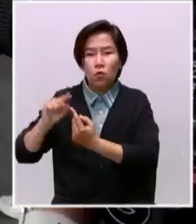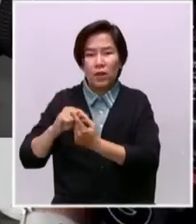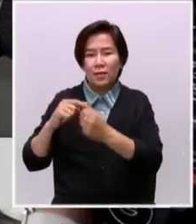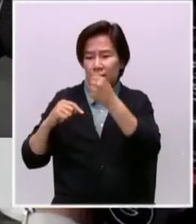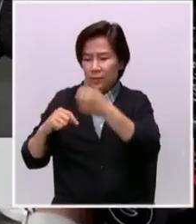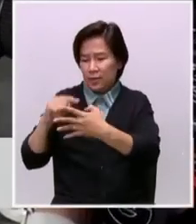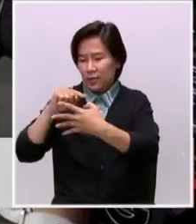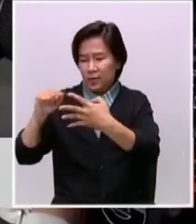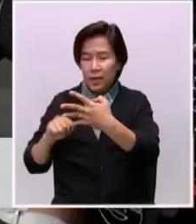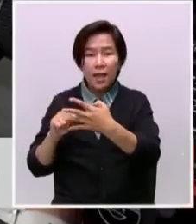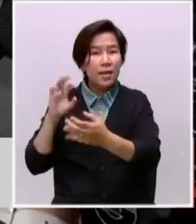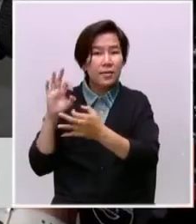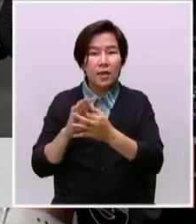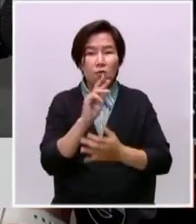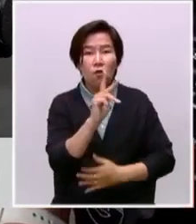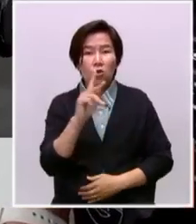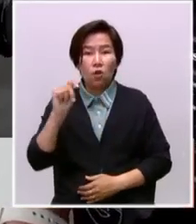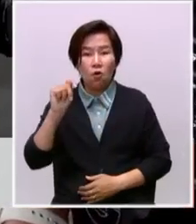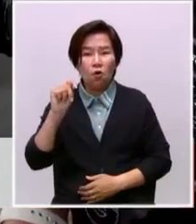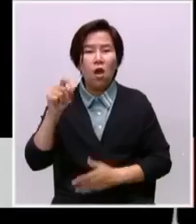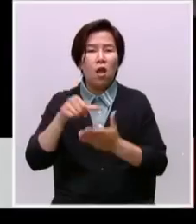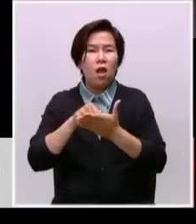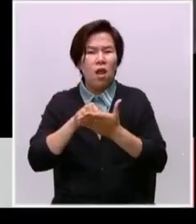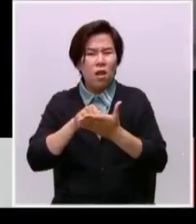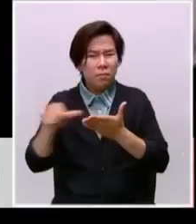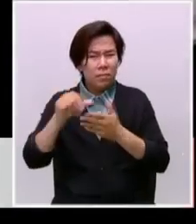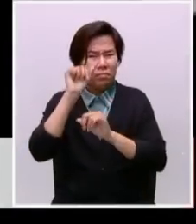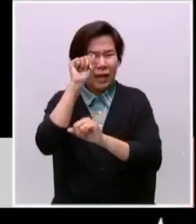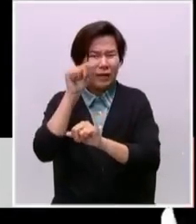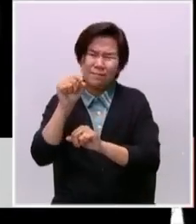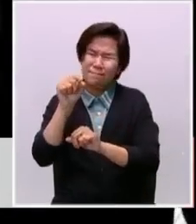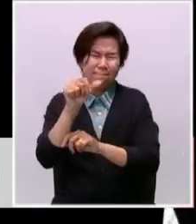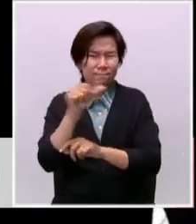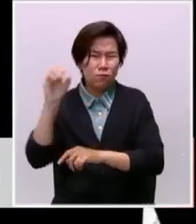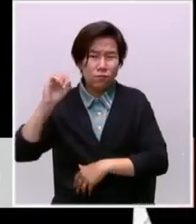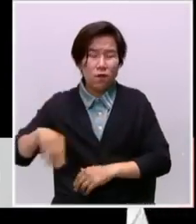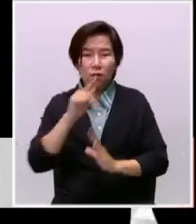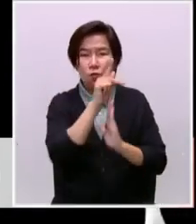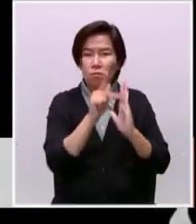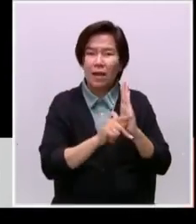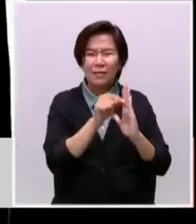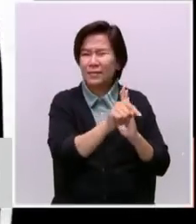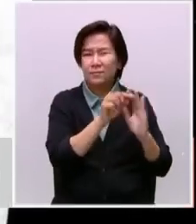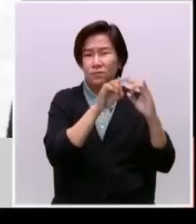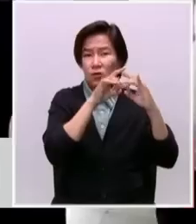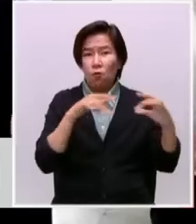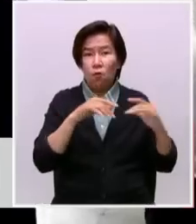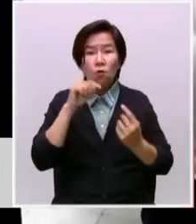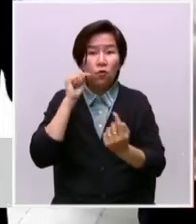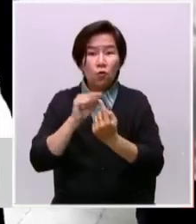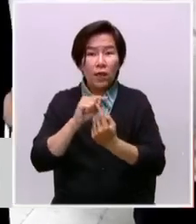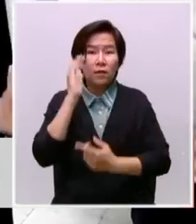เพิกถอนประกาศกกตเรื่องการแบ่งเขตเลือกตั้งสสไม่ชอบด้วยกฎหมายประกอบด้วยคดีที่นาย